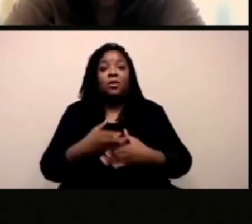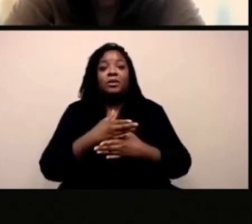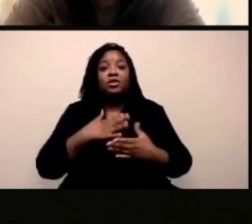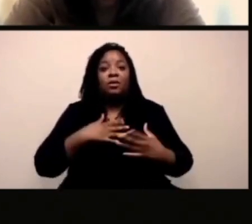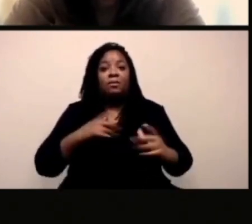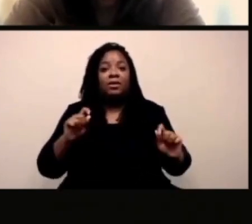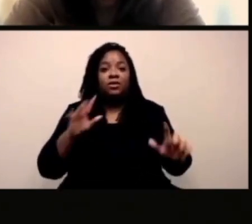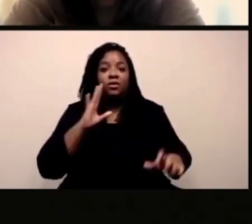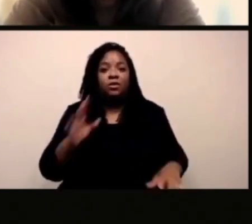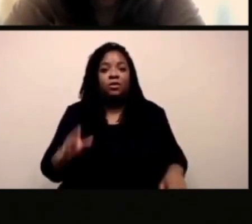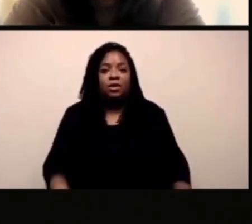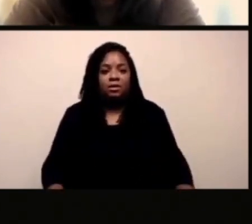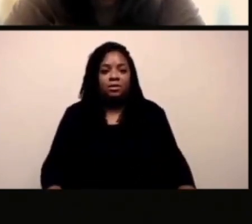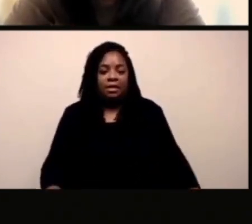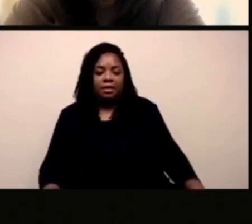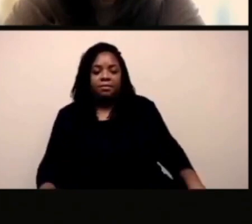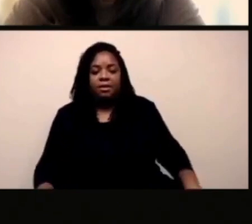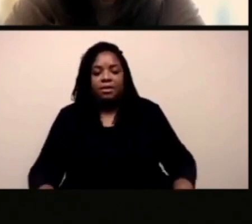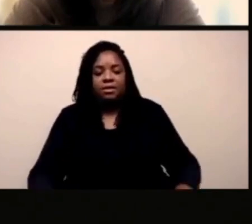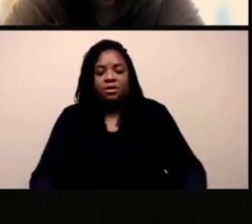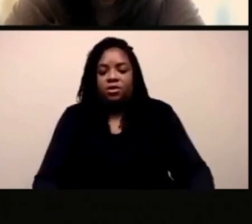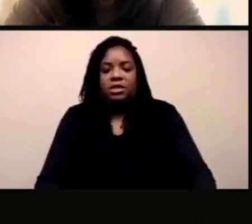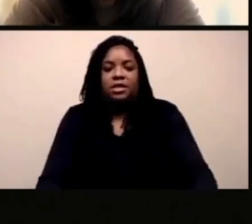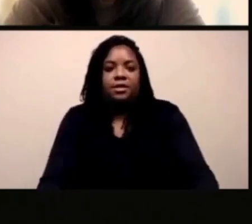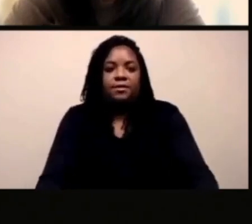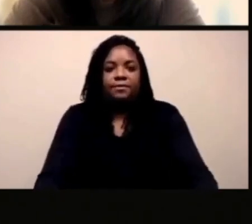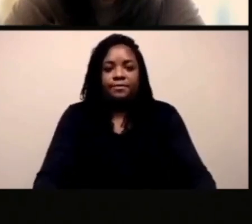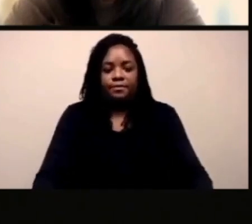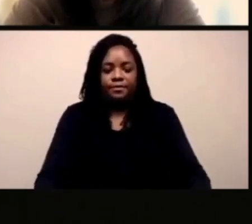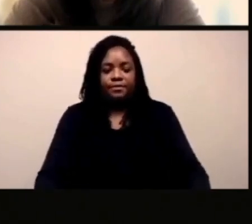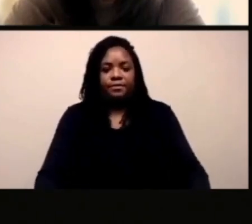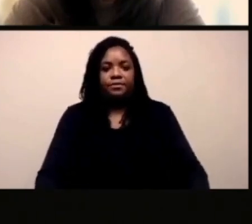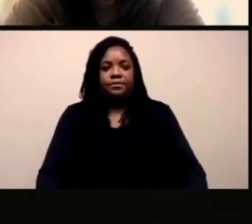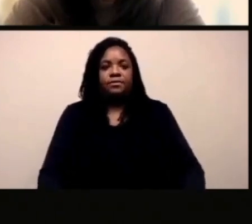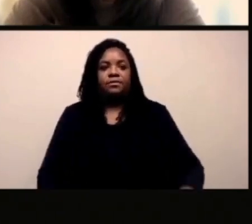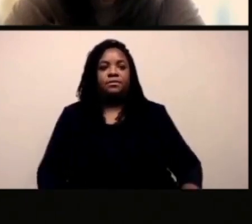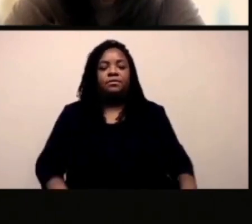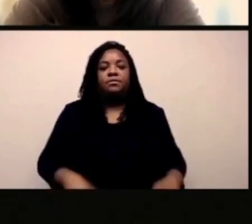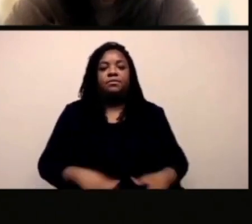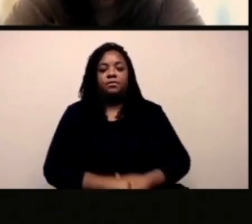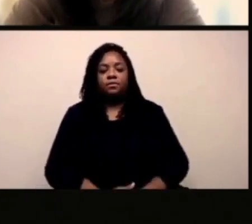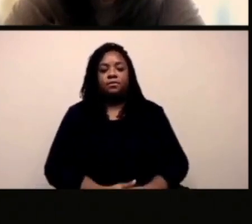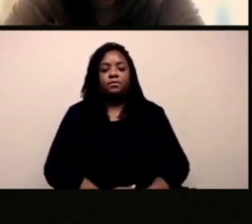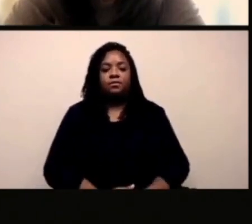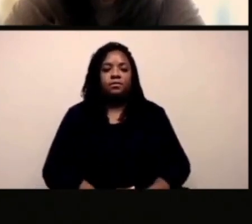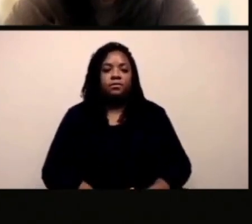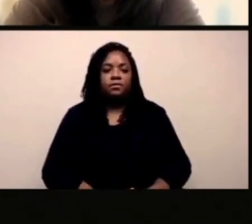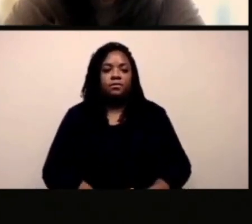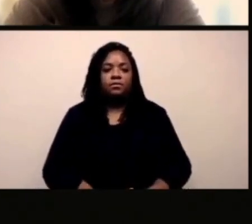いろいろあとお話をしていただければという思いますでは画面を共有します